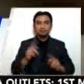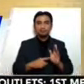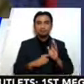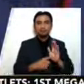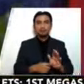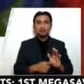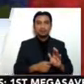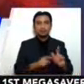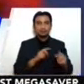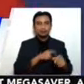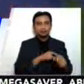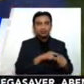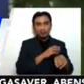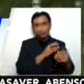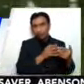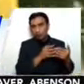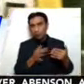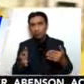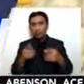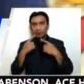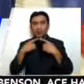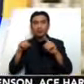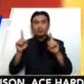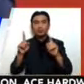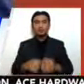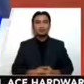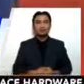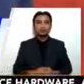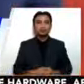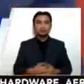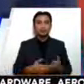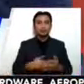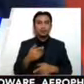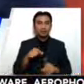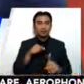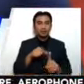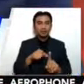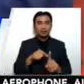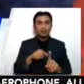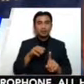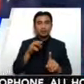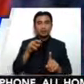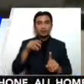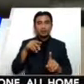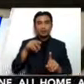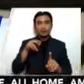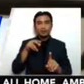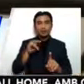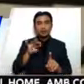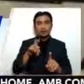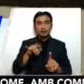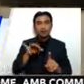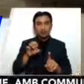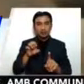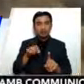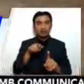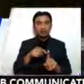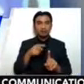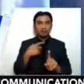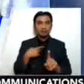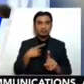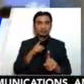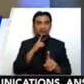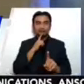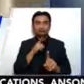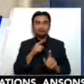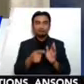o ang bronze medalist namang si Nest peso Eyes on gold na ngayon pa lang walang hang